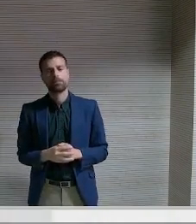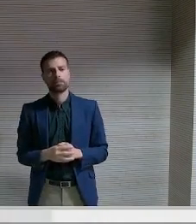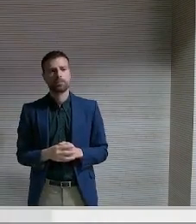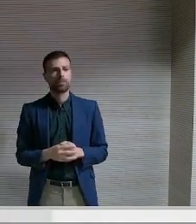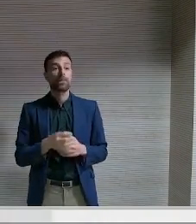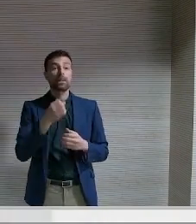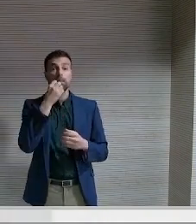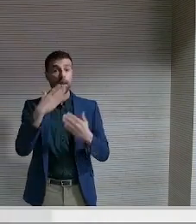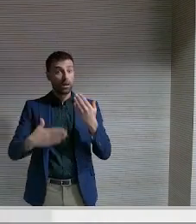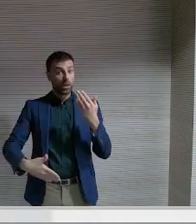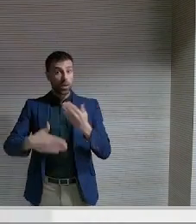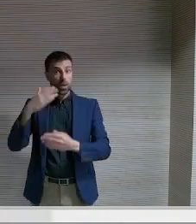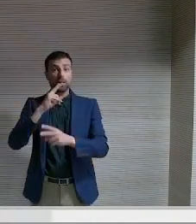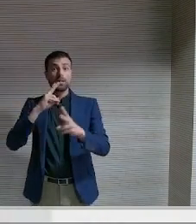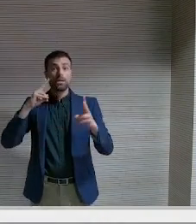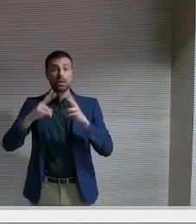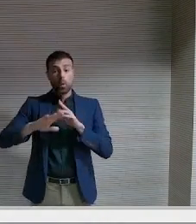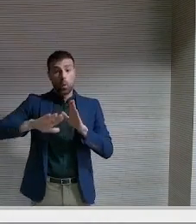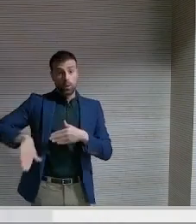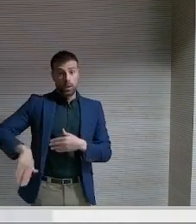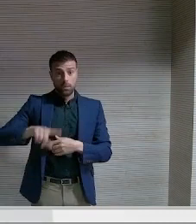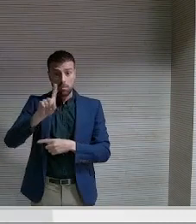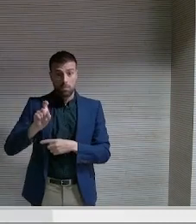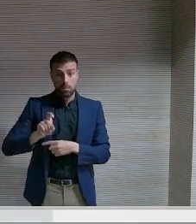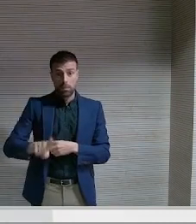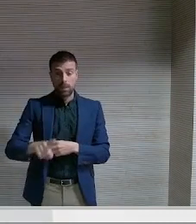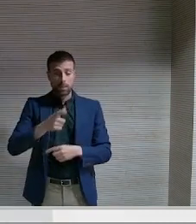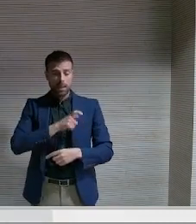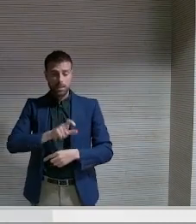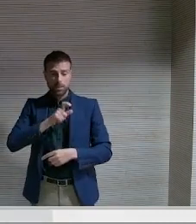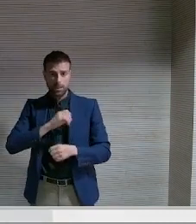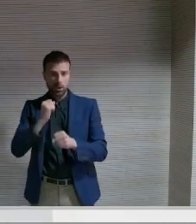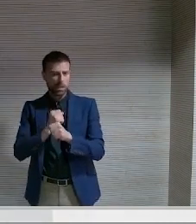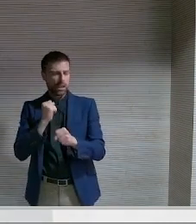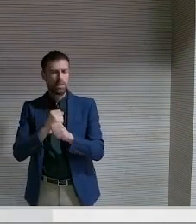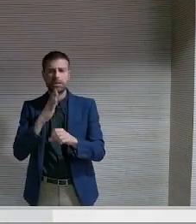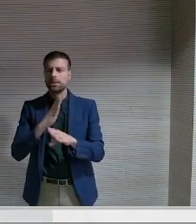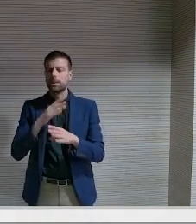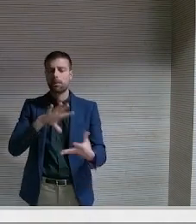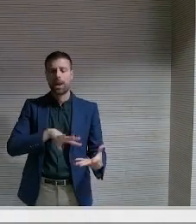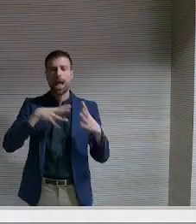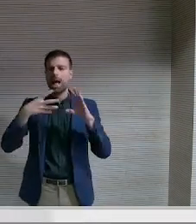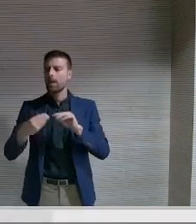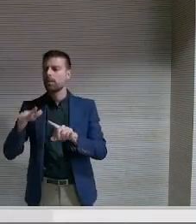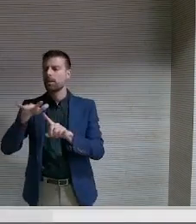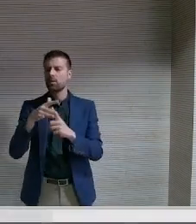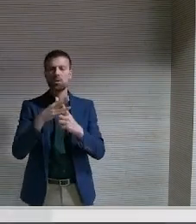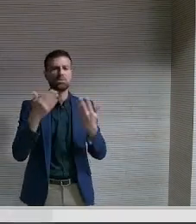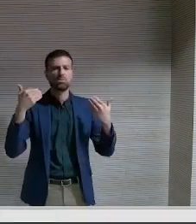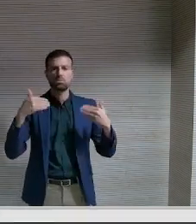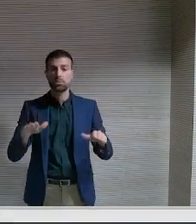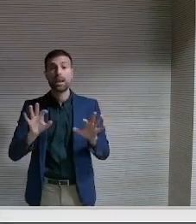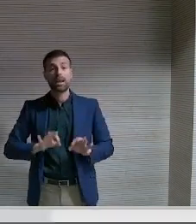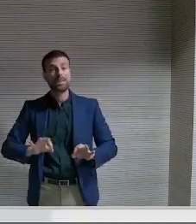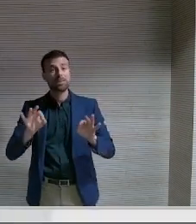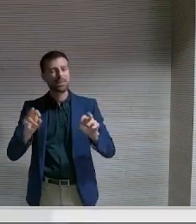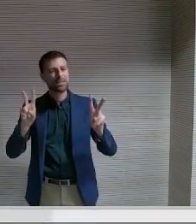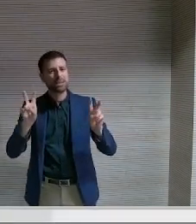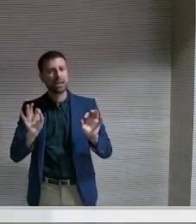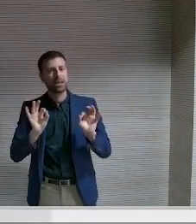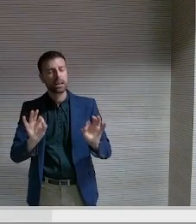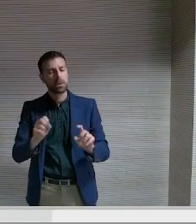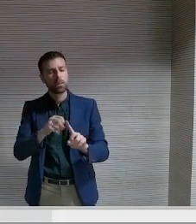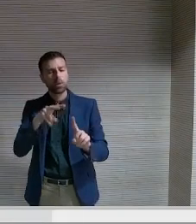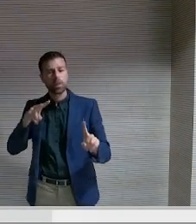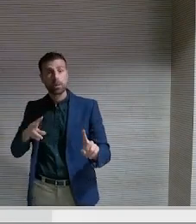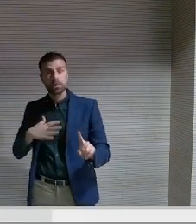Bé, començo per la darrera. La inspecció de treball, òbviament, s'adapta a totes les circumstàncies, especialment les que des d'aquest punt de